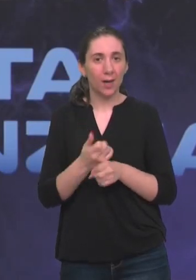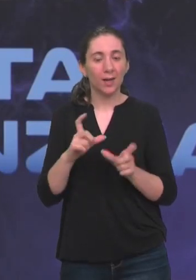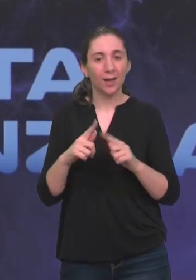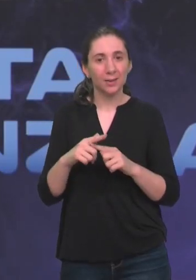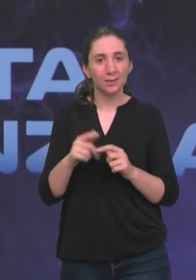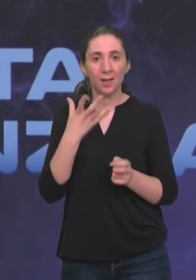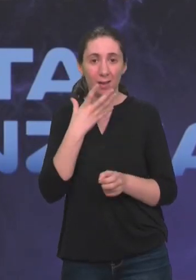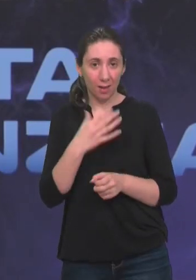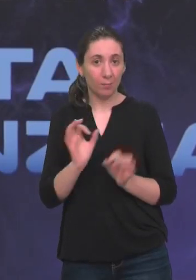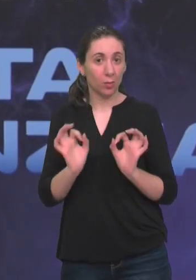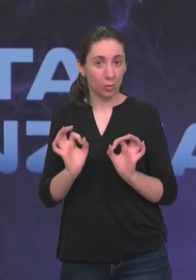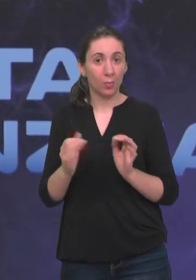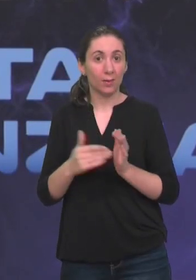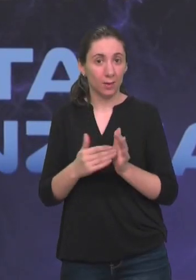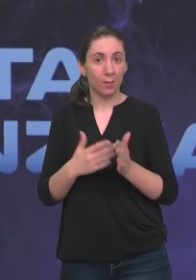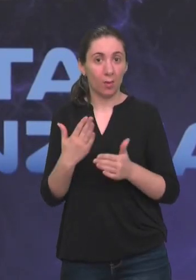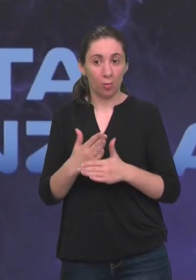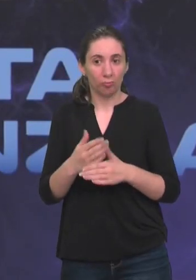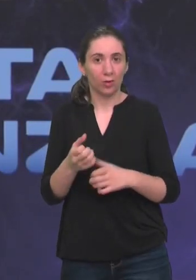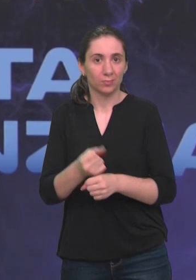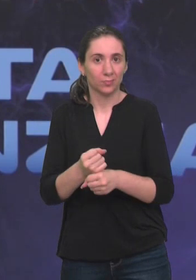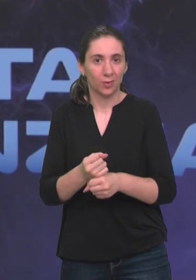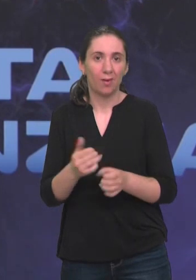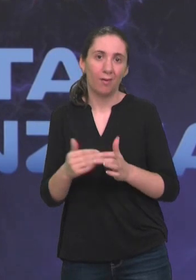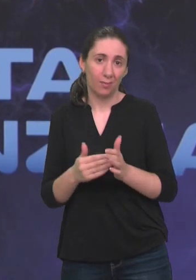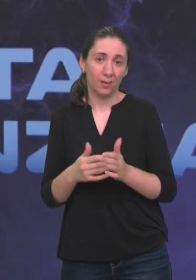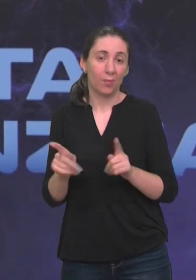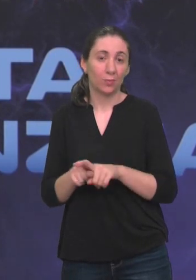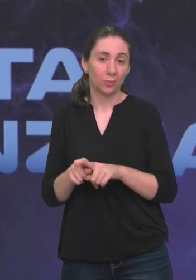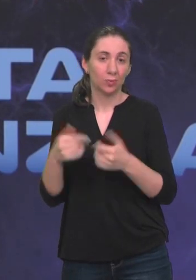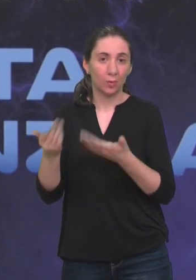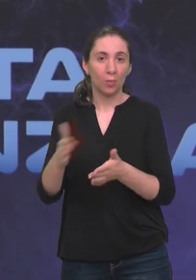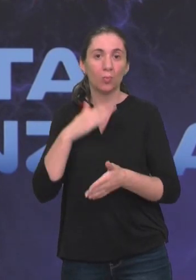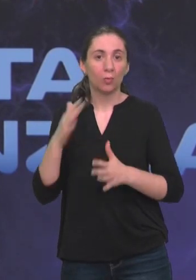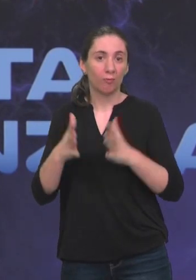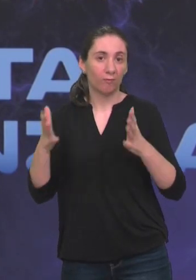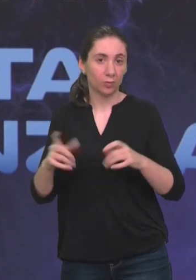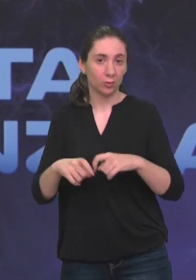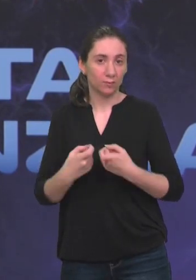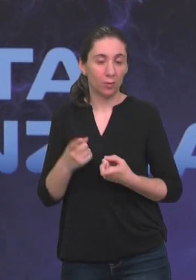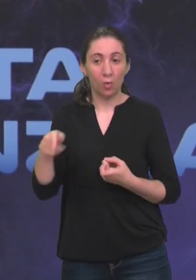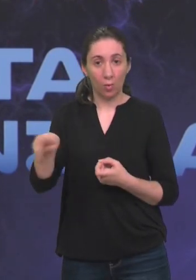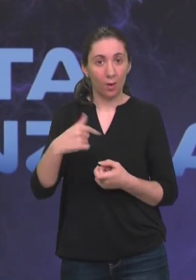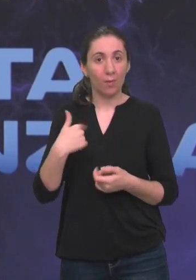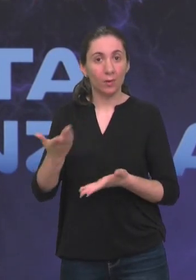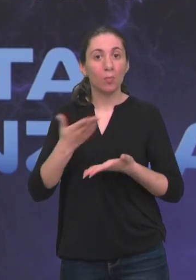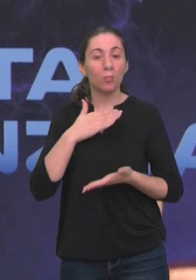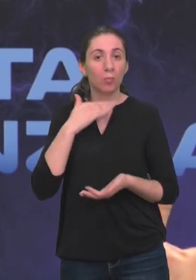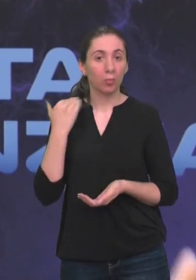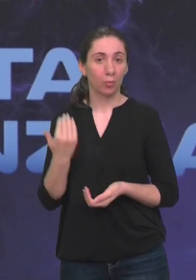lijepe, dobre su i treba ih uvijek podržati, ali trebamo im dati i puno veće stvari, jer oni nama daju toliko